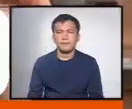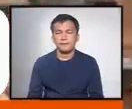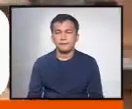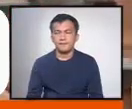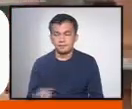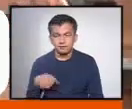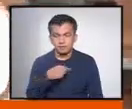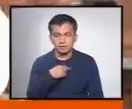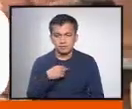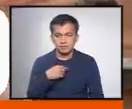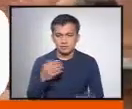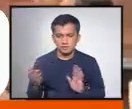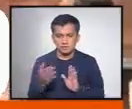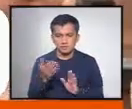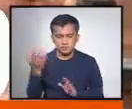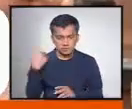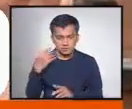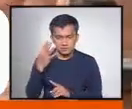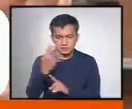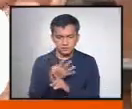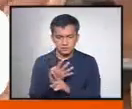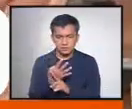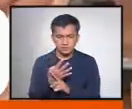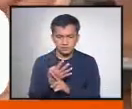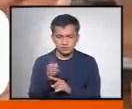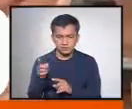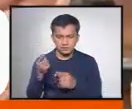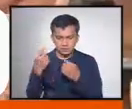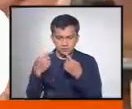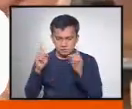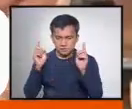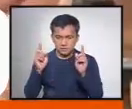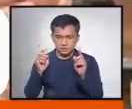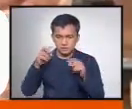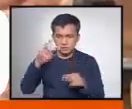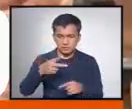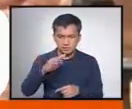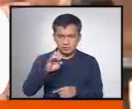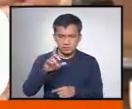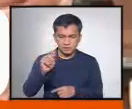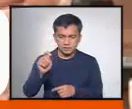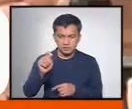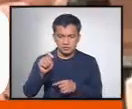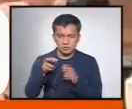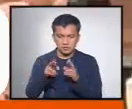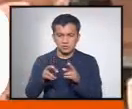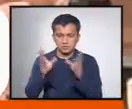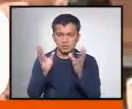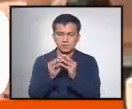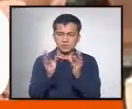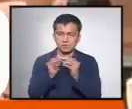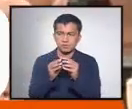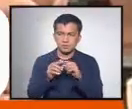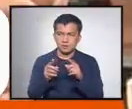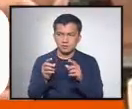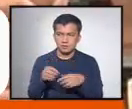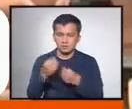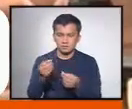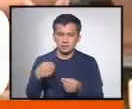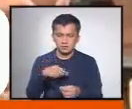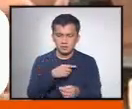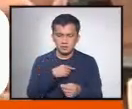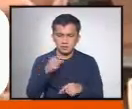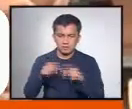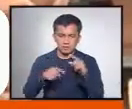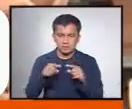We met just 4 months ago at the successful Second Belt and Road Forum. But given our